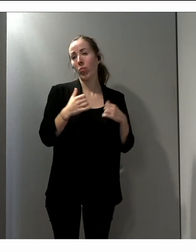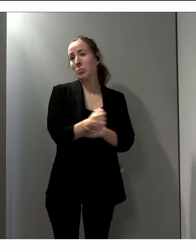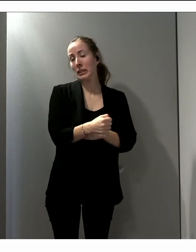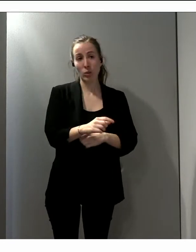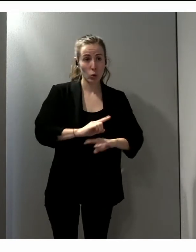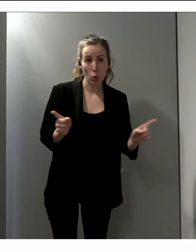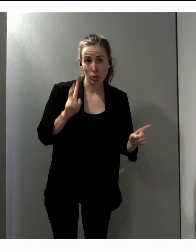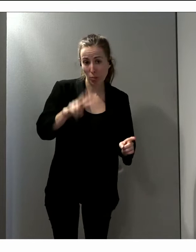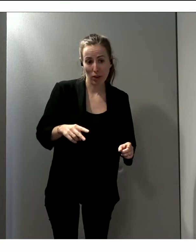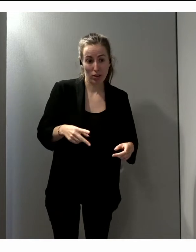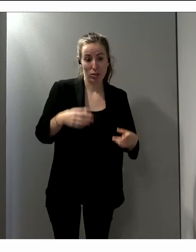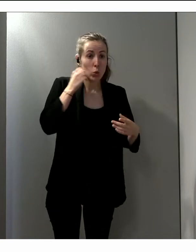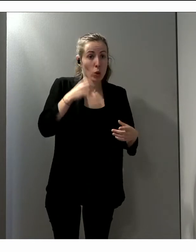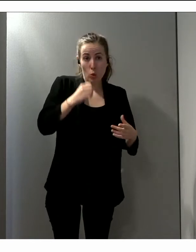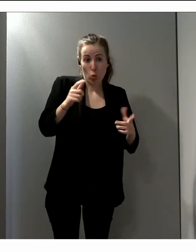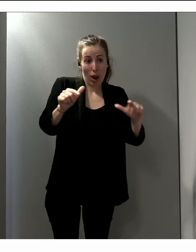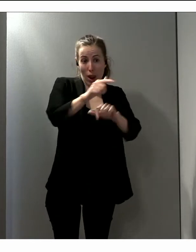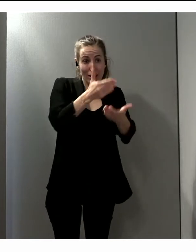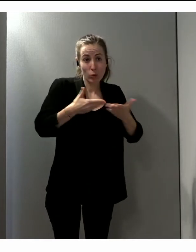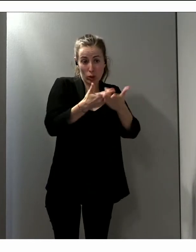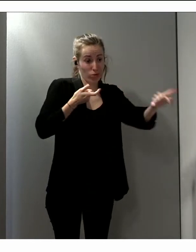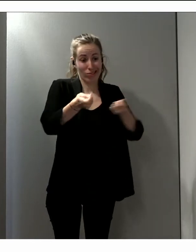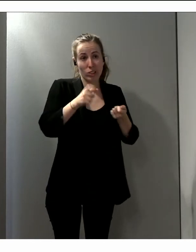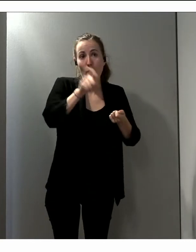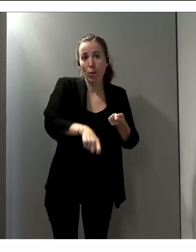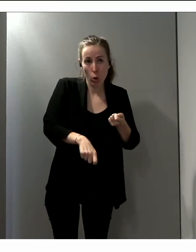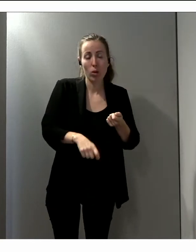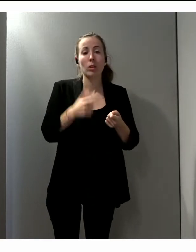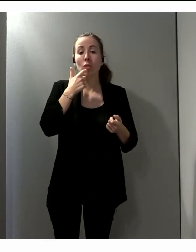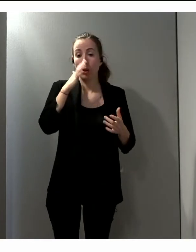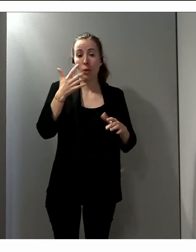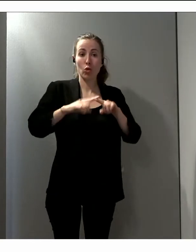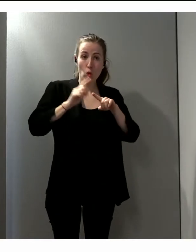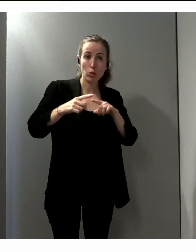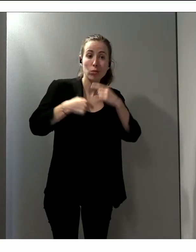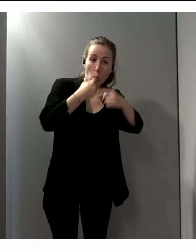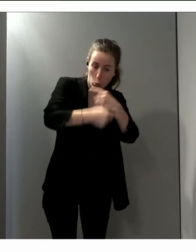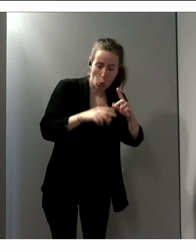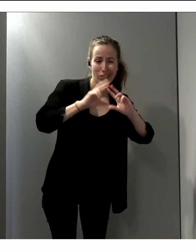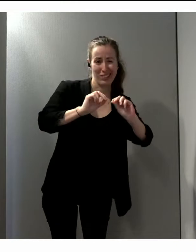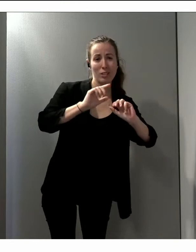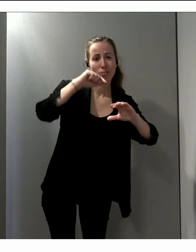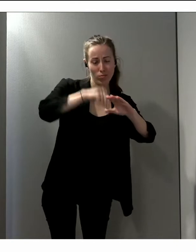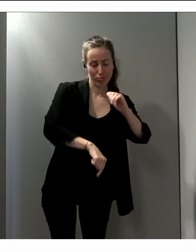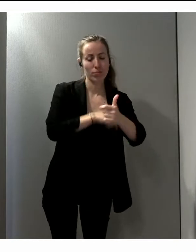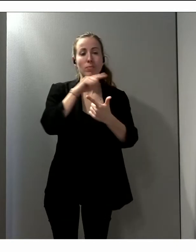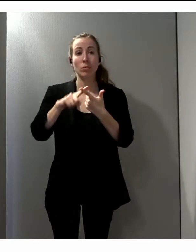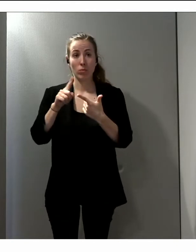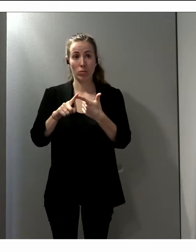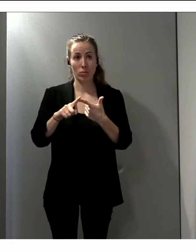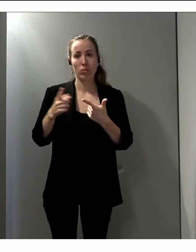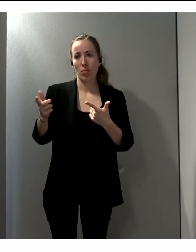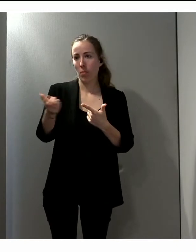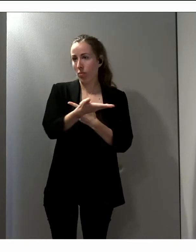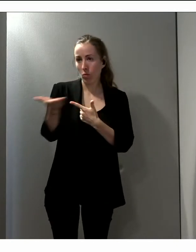conscience, puisqu'elle les vit de façon quotidienne dans ces établissements pénitentiaires. Donc les chantiers qui sont au travail. Et un deuxième point, voilà, pouvoir sensibiliser